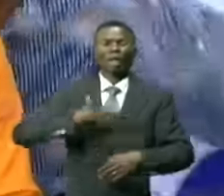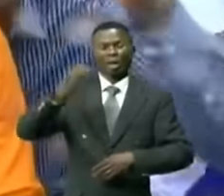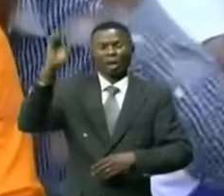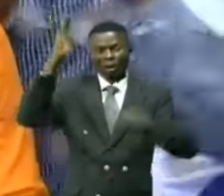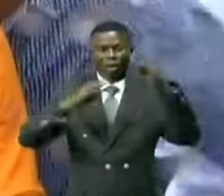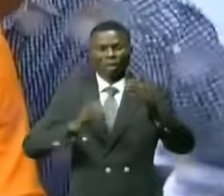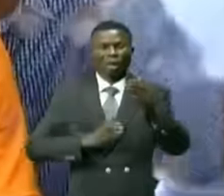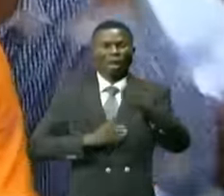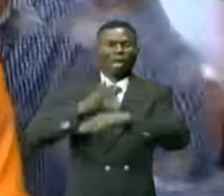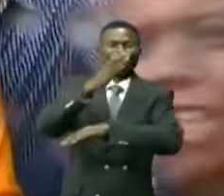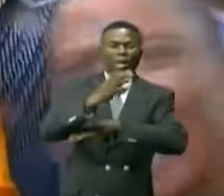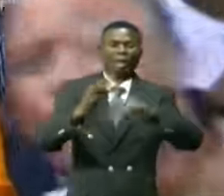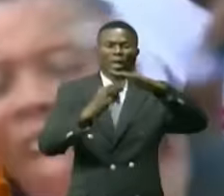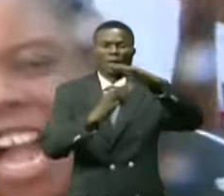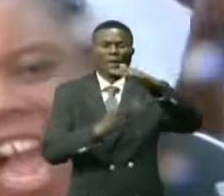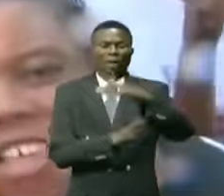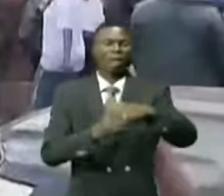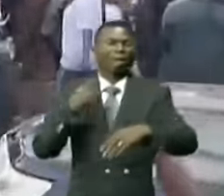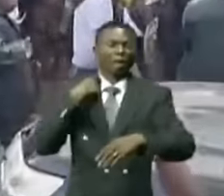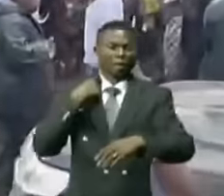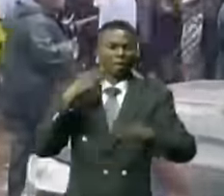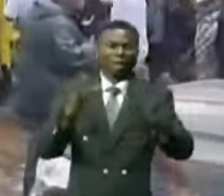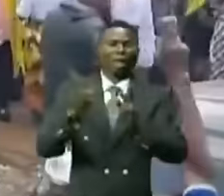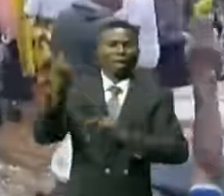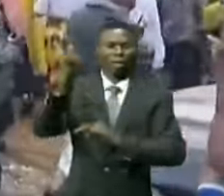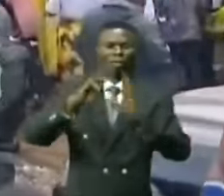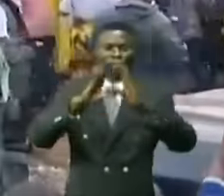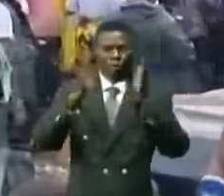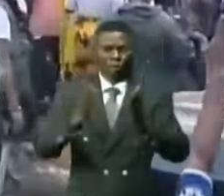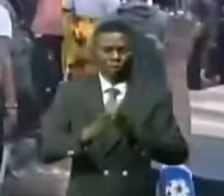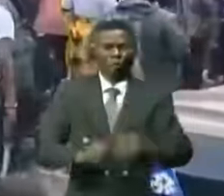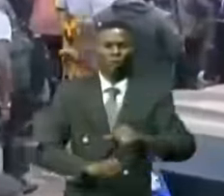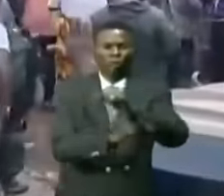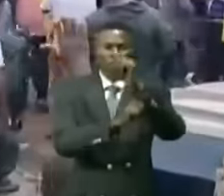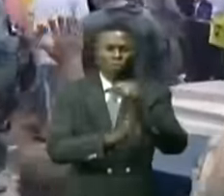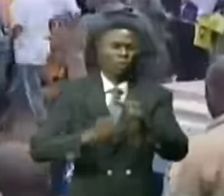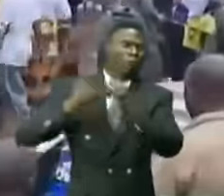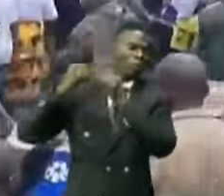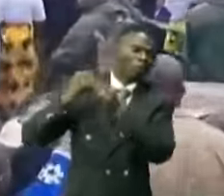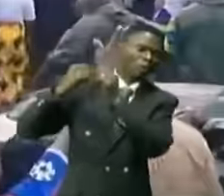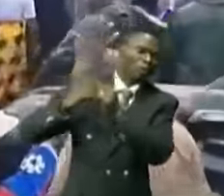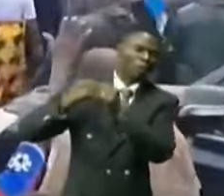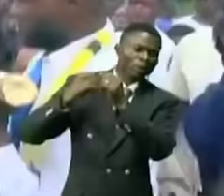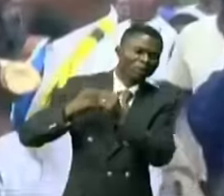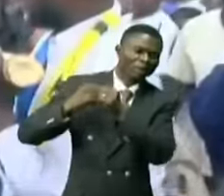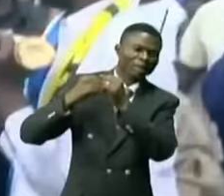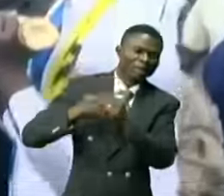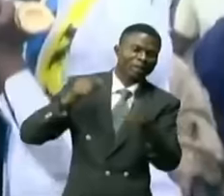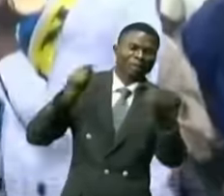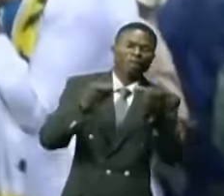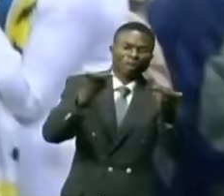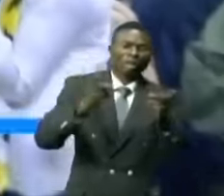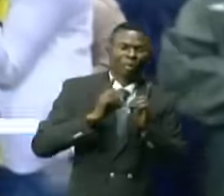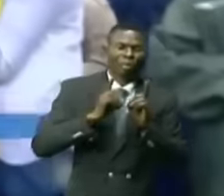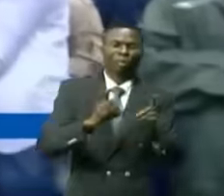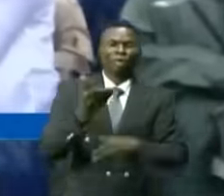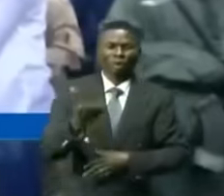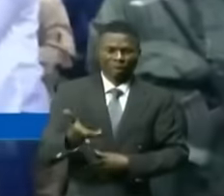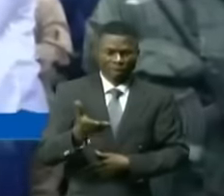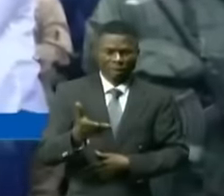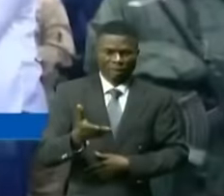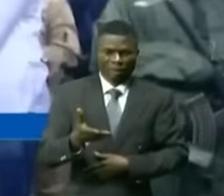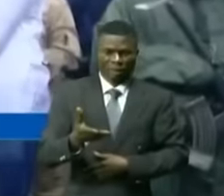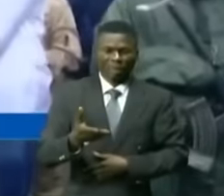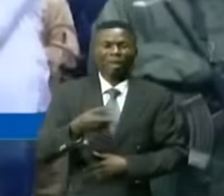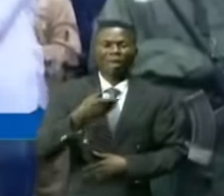pont Congo, suivi par ses sympathisants qui l'ont porté en triomphe sur un tipoy au lieu de meeting. Il a